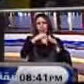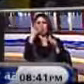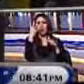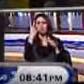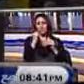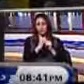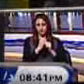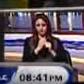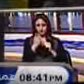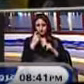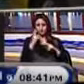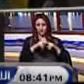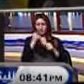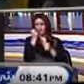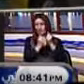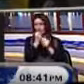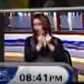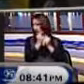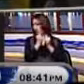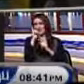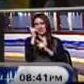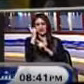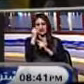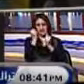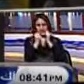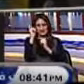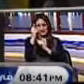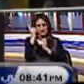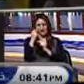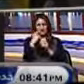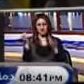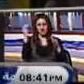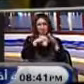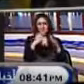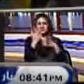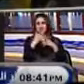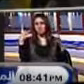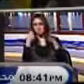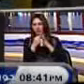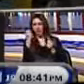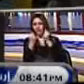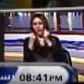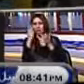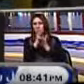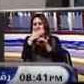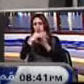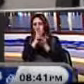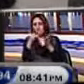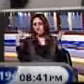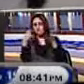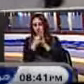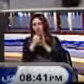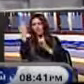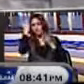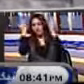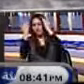وان احنا بنحتاج اكثر من سياره اسعاف لنقل العديد من المصابين في الحوادث الكبيره زي حوادث تصادم الميكروباصات او تصادم اكثر من سياره مع بعض، في اكثر من